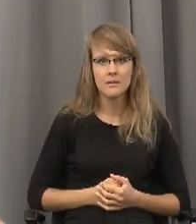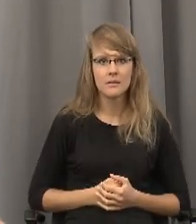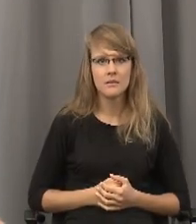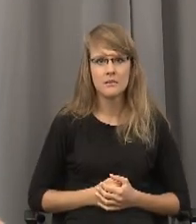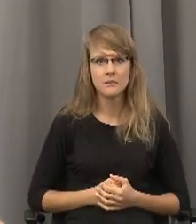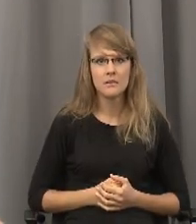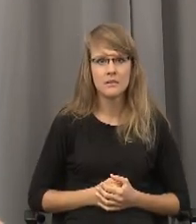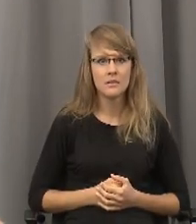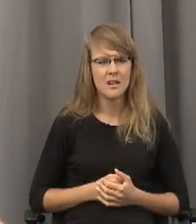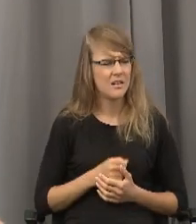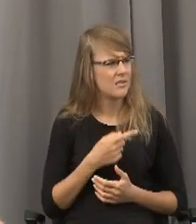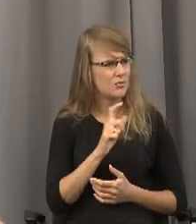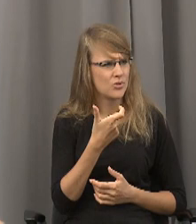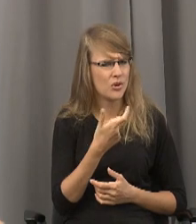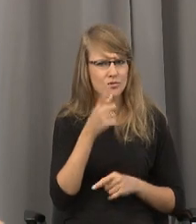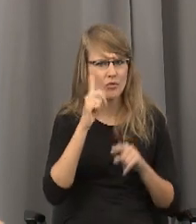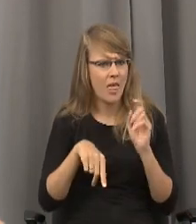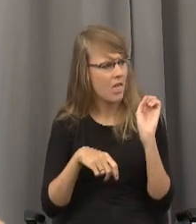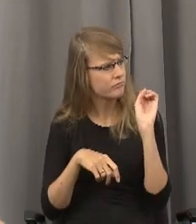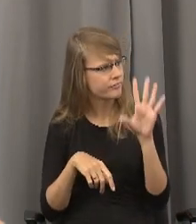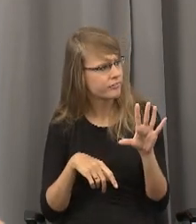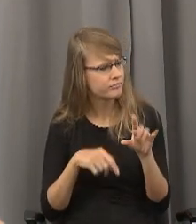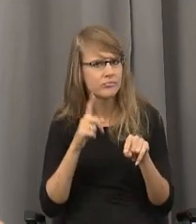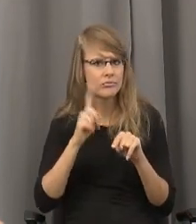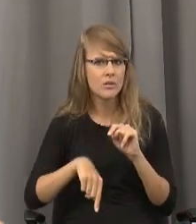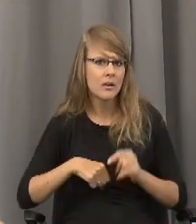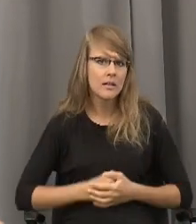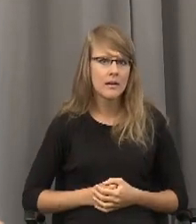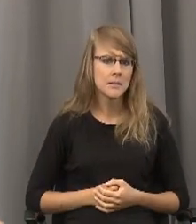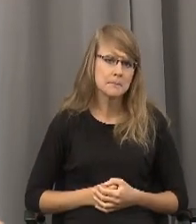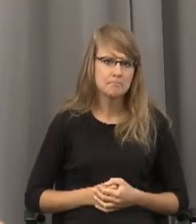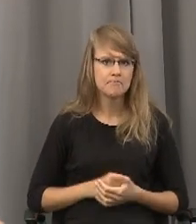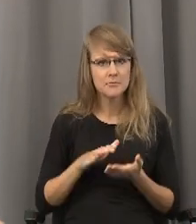źle, przepraszam, odtwarza. Powinny być wartości.